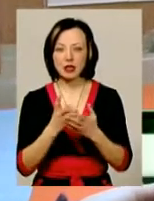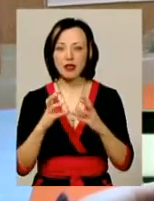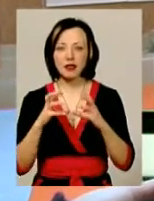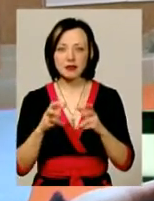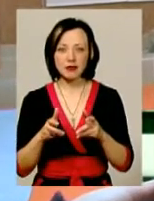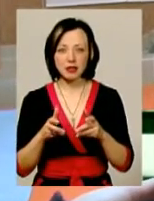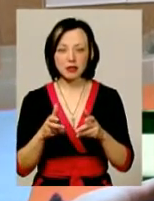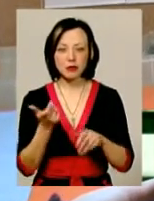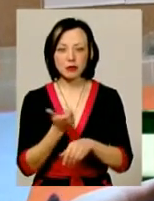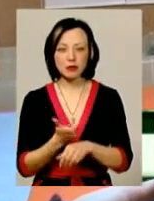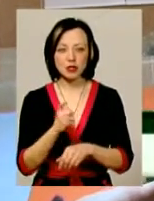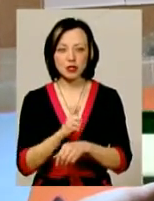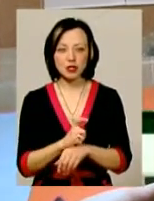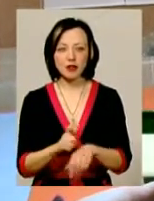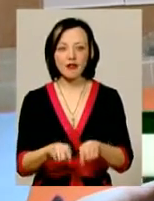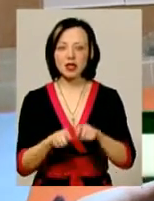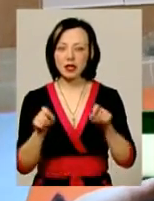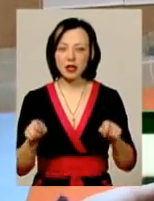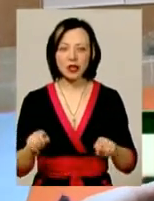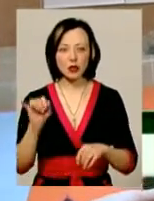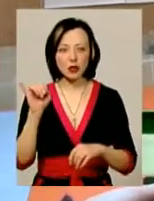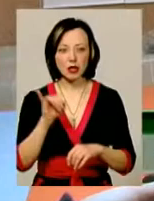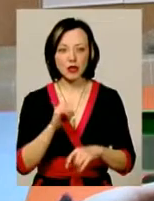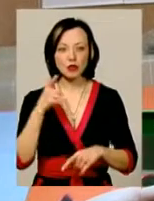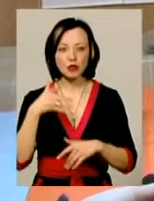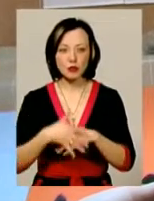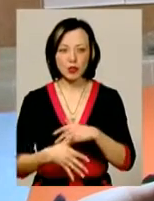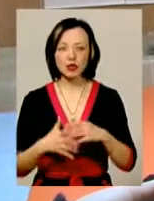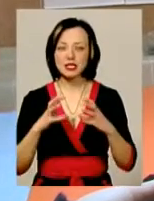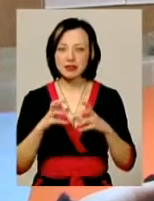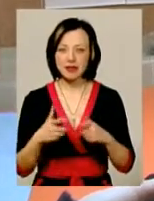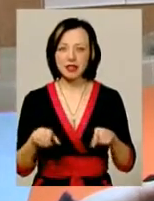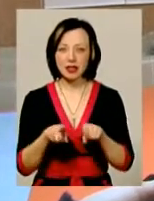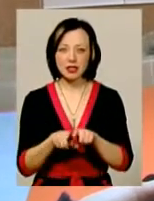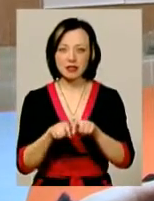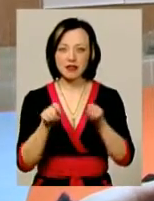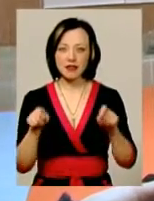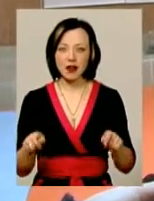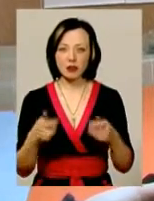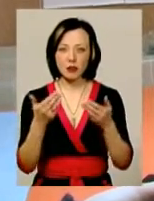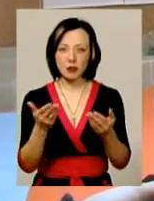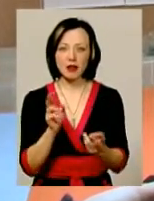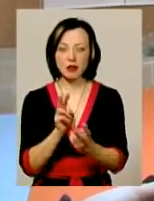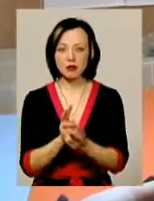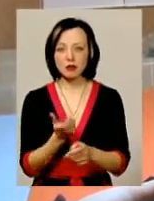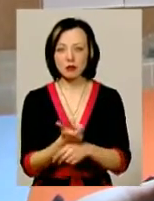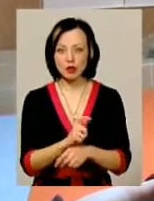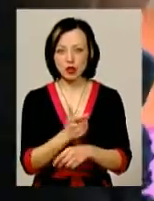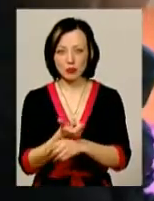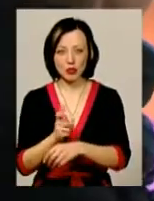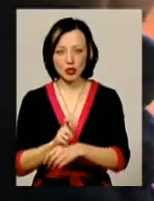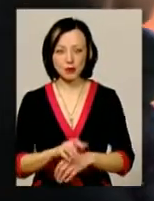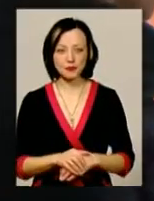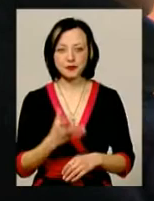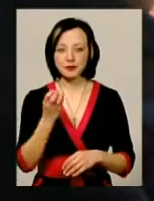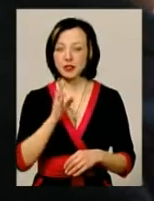світ більш відкрито, і ти розумієш, що світ теж відкривається тобі назустріч все більше і більше. А